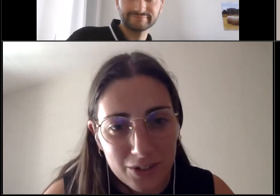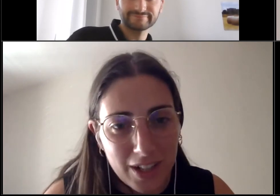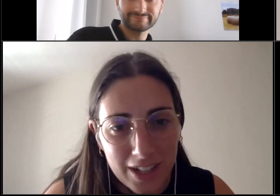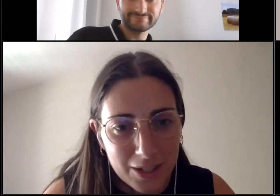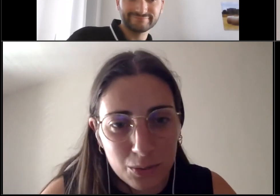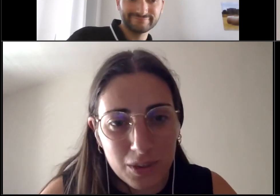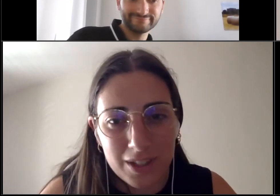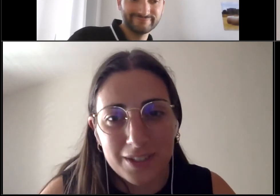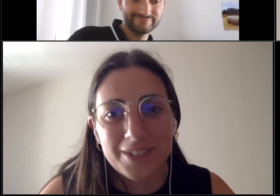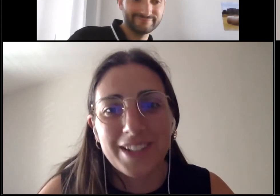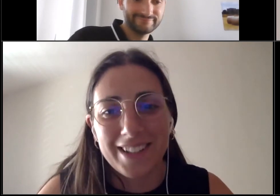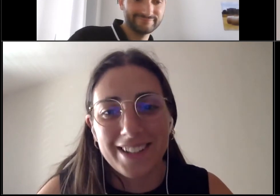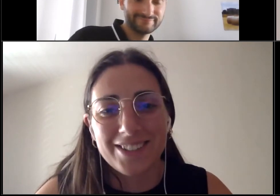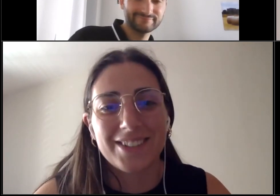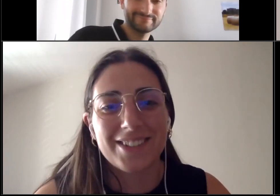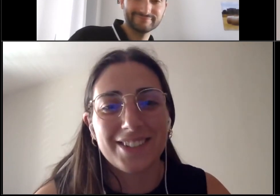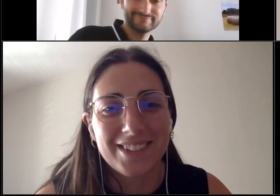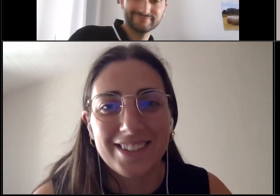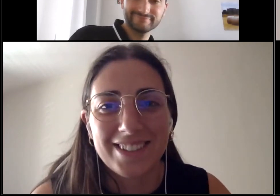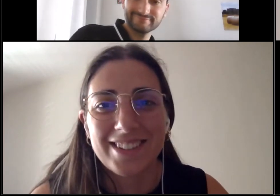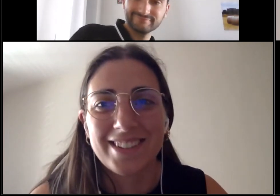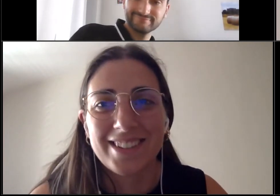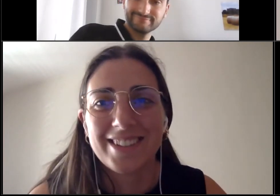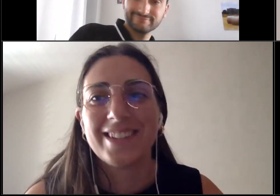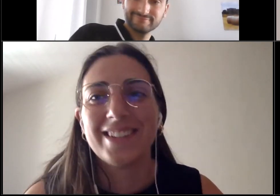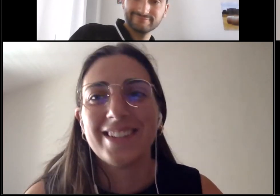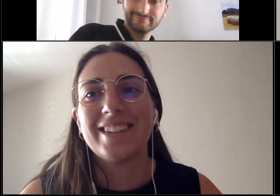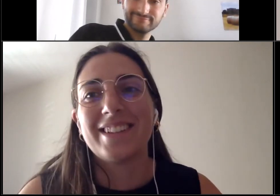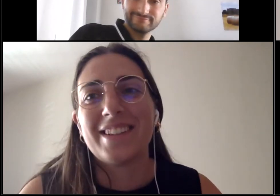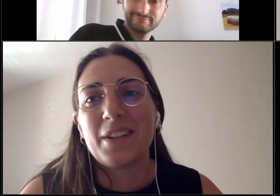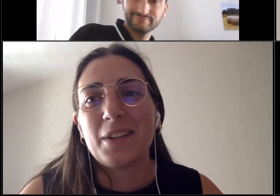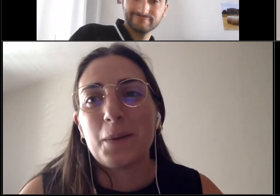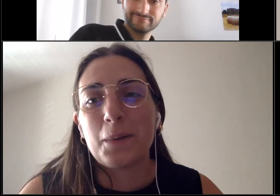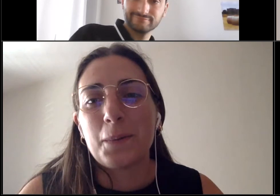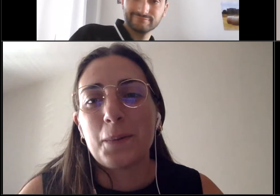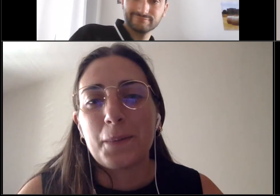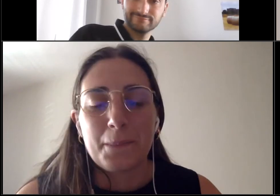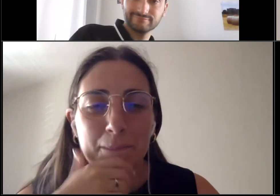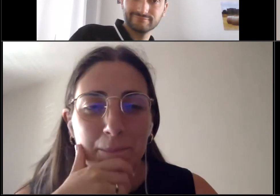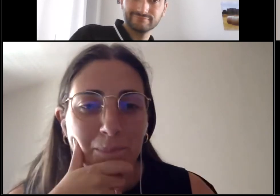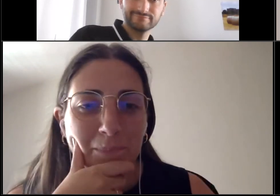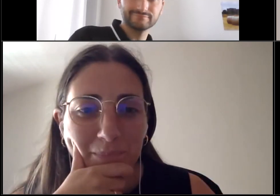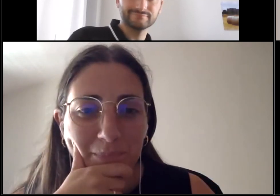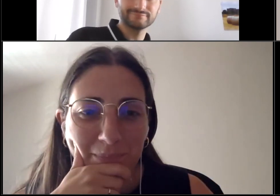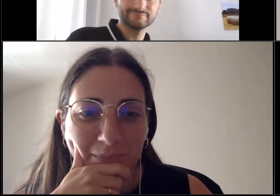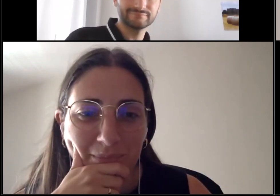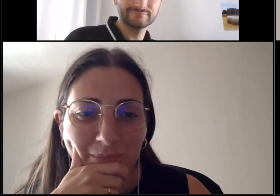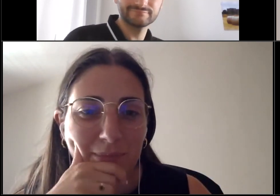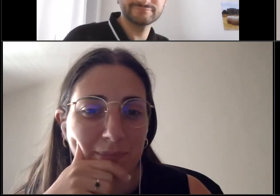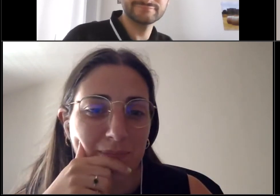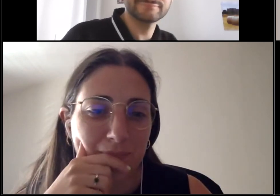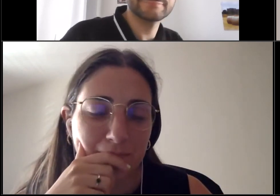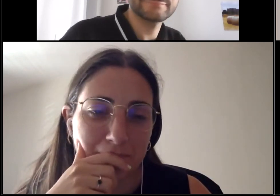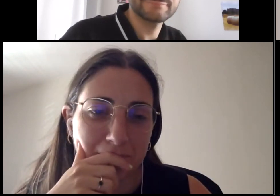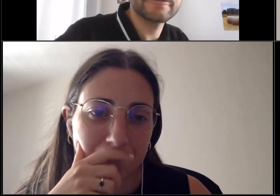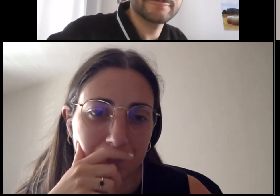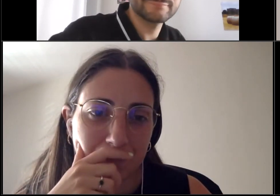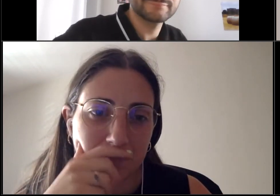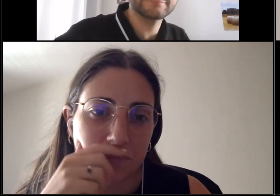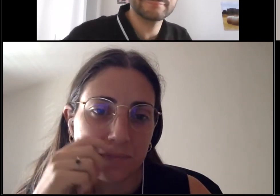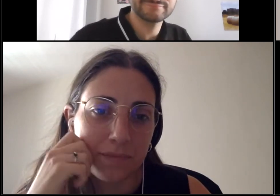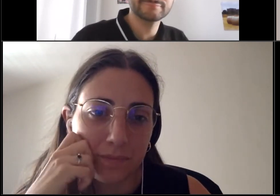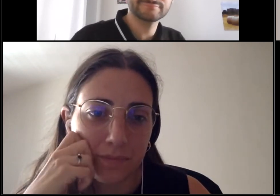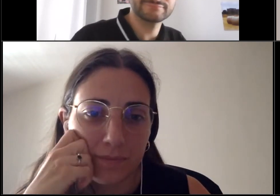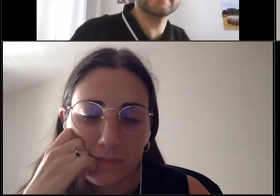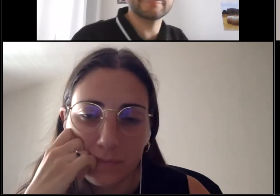razzino ok grazie mille chiara intanto allora leggo